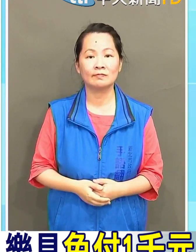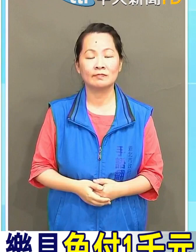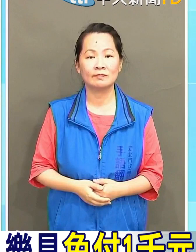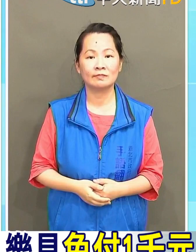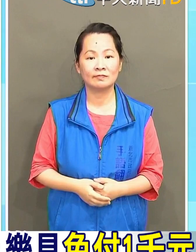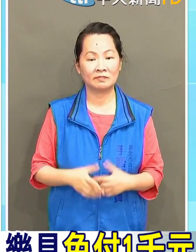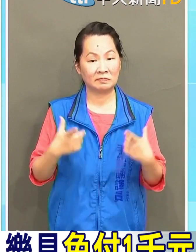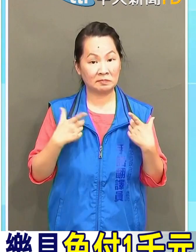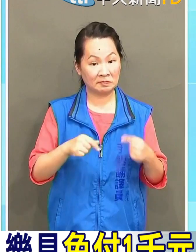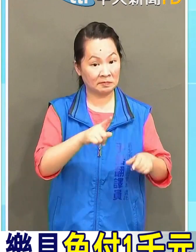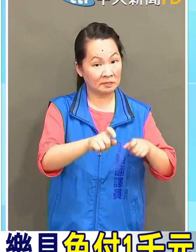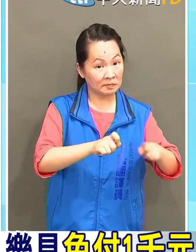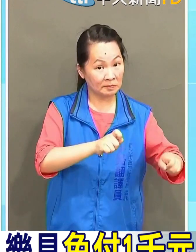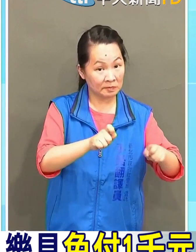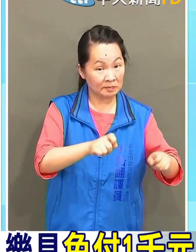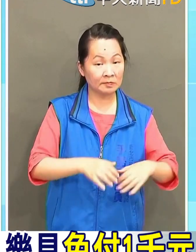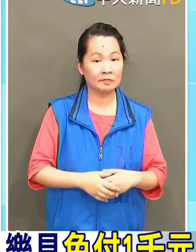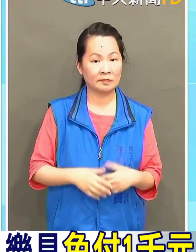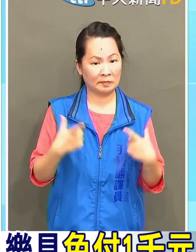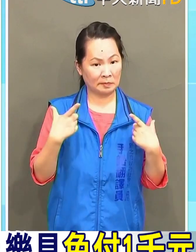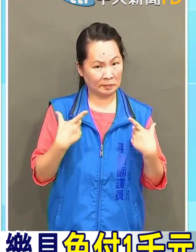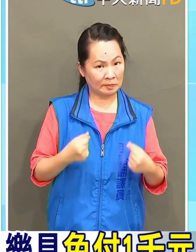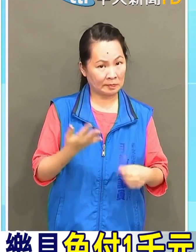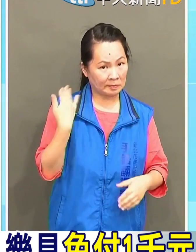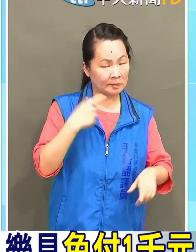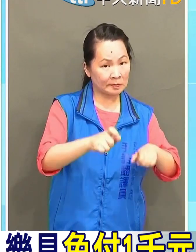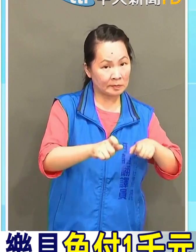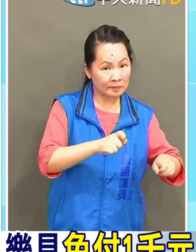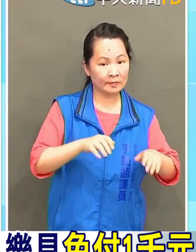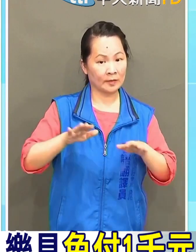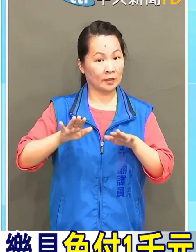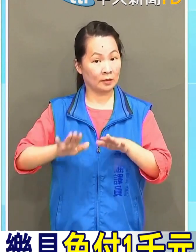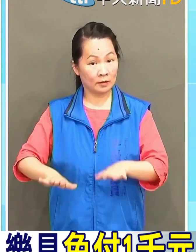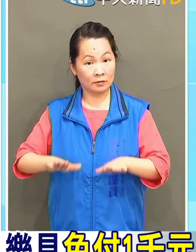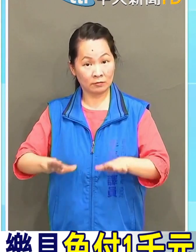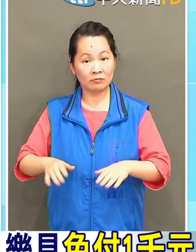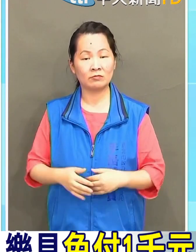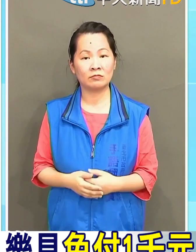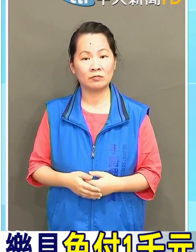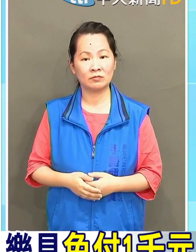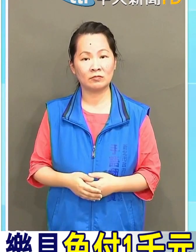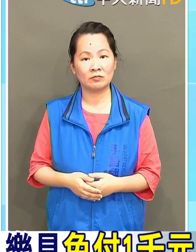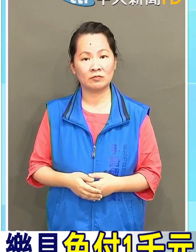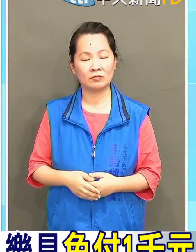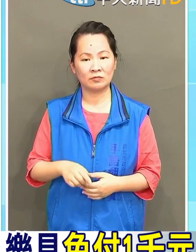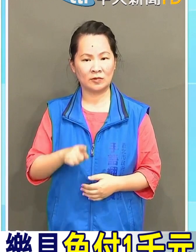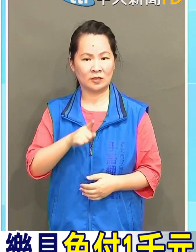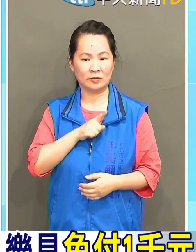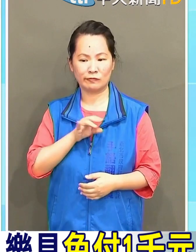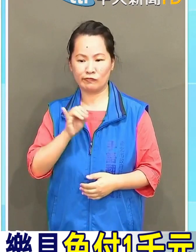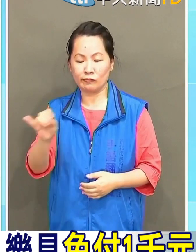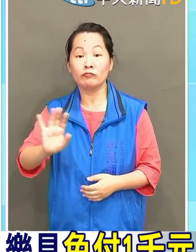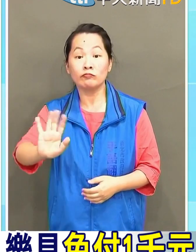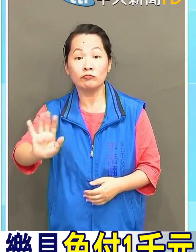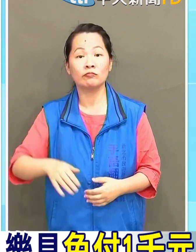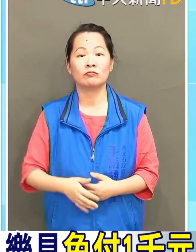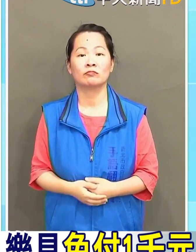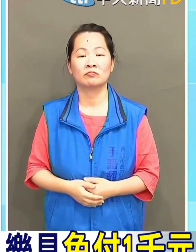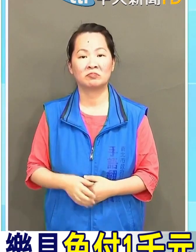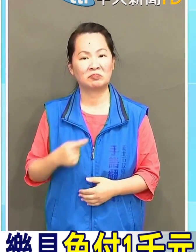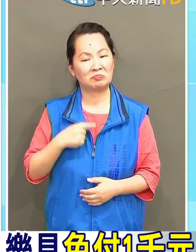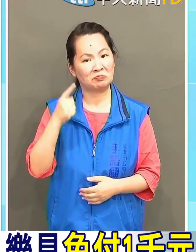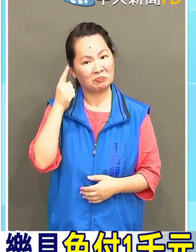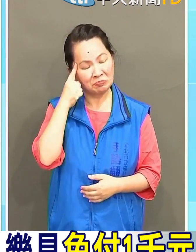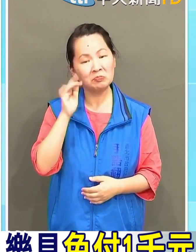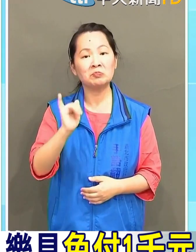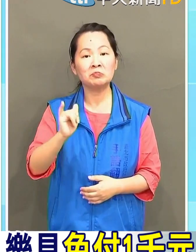方式，以及现在不再让市民朋友再出这1000块，其实我是乐